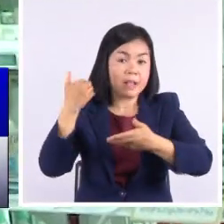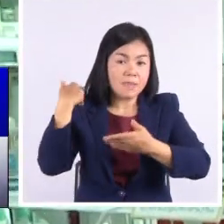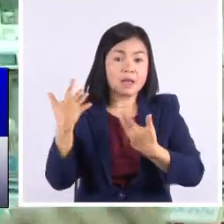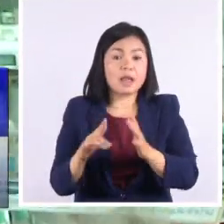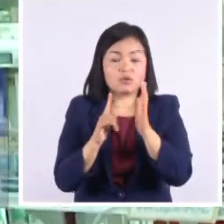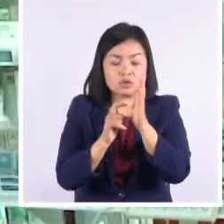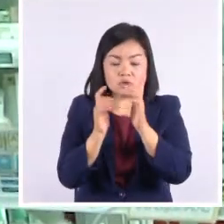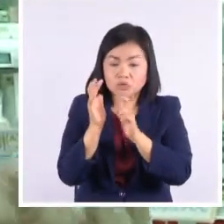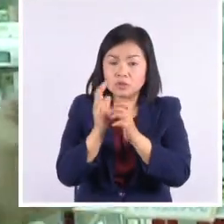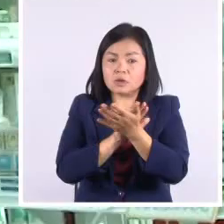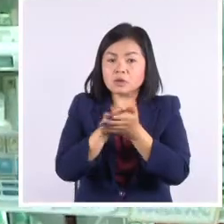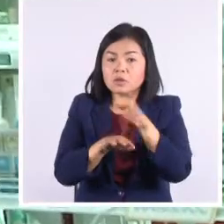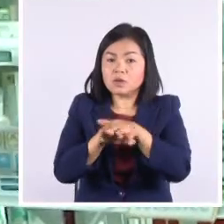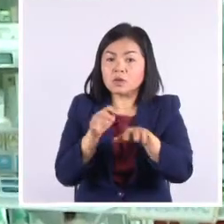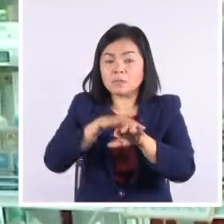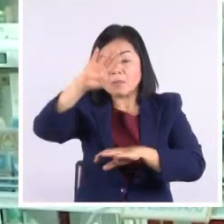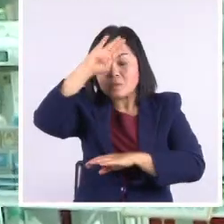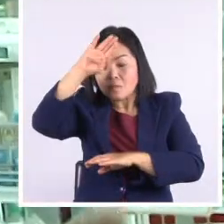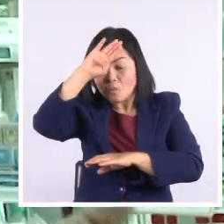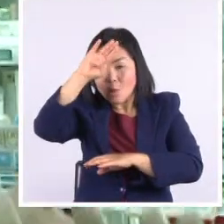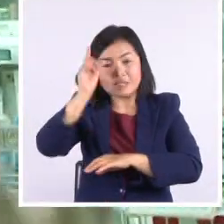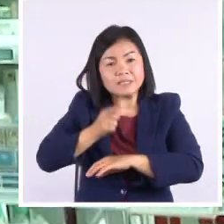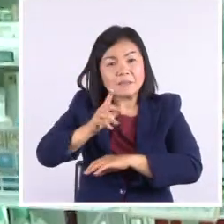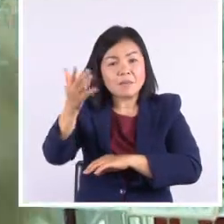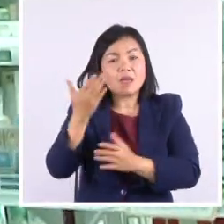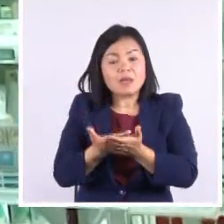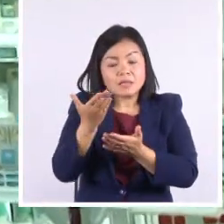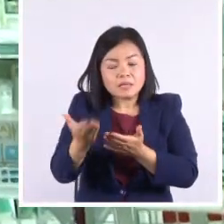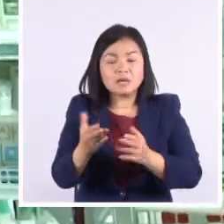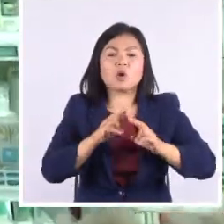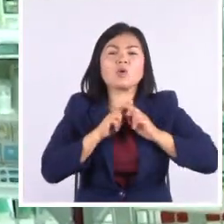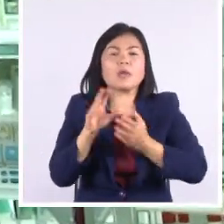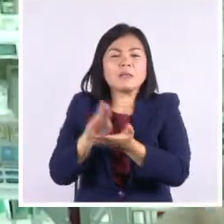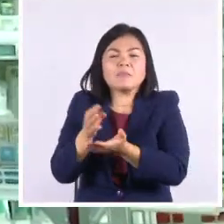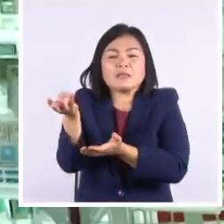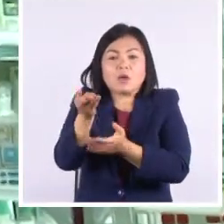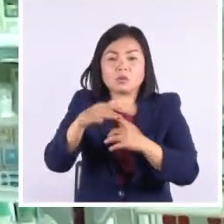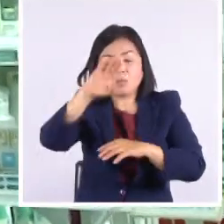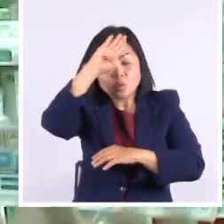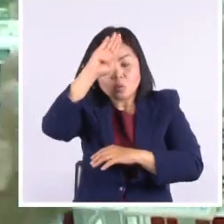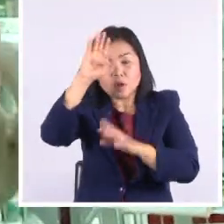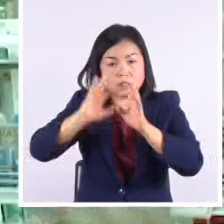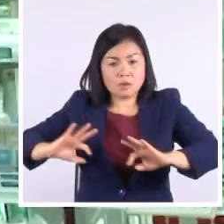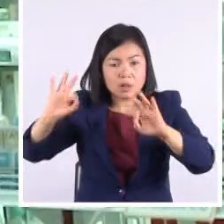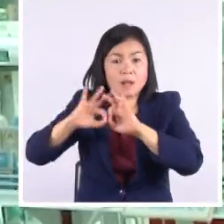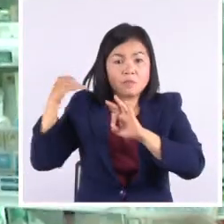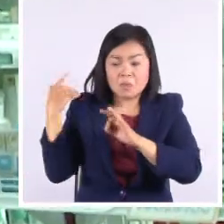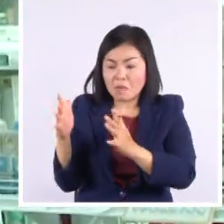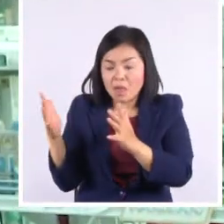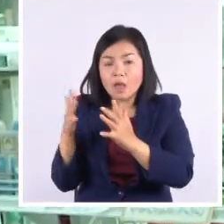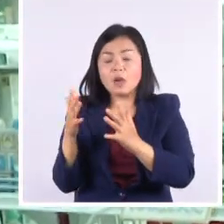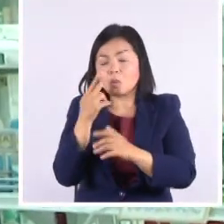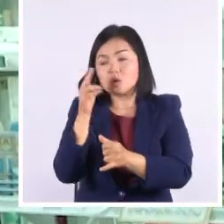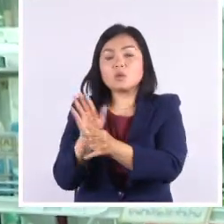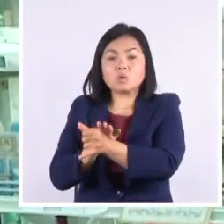แอลกอฮอล์เนี่ยถ้าเกิดคนที่ไม่ได้เป็นคนป่วยจริงๆก็ซื้อเอาจะจำเป็นจริงๆบางทีคนป่วยที่จะเป็นต้องใช้เนี่ยแล้วก็มีเนี่ยก็